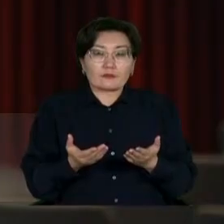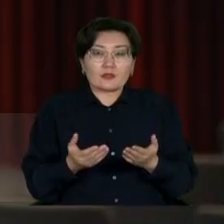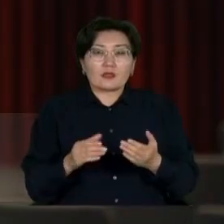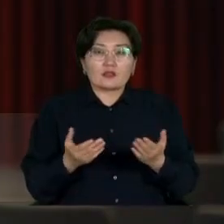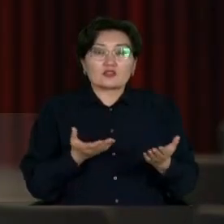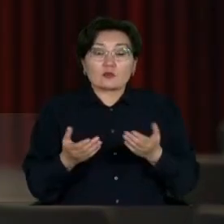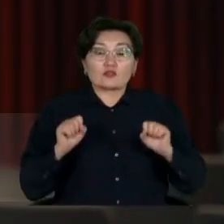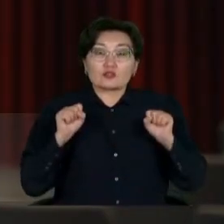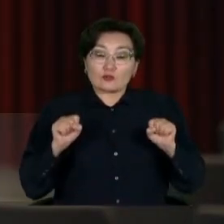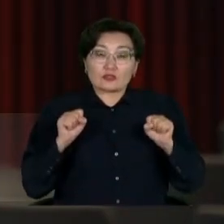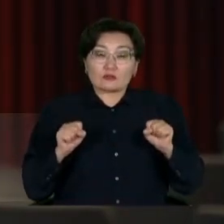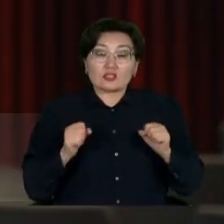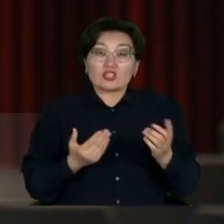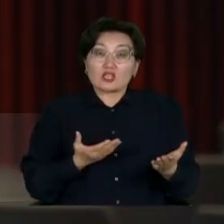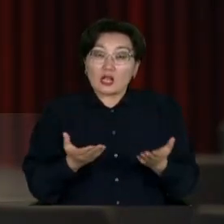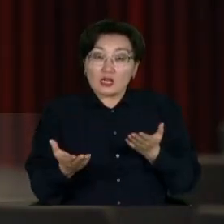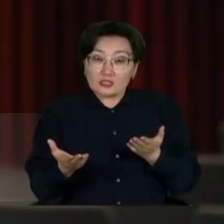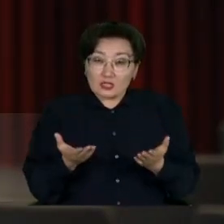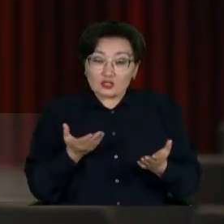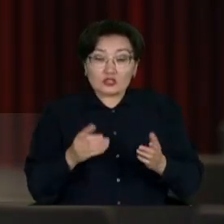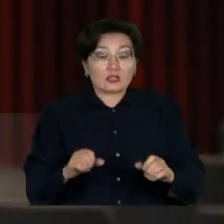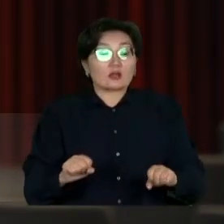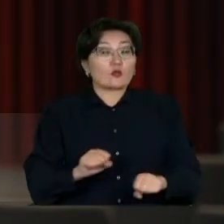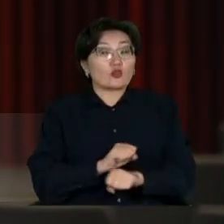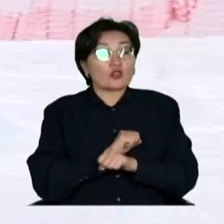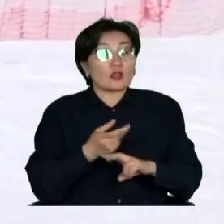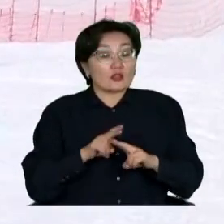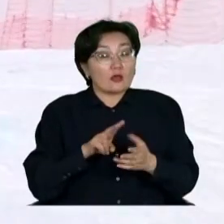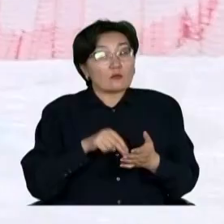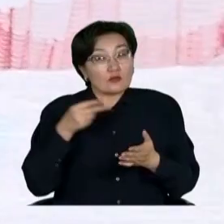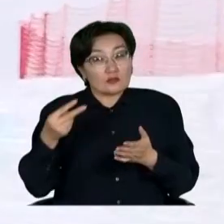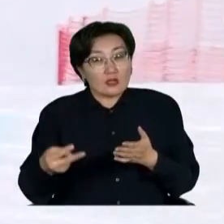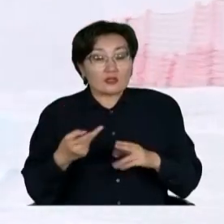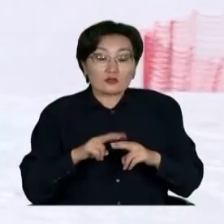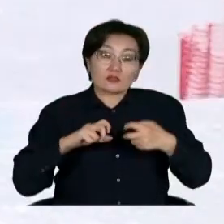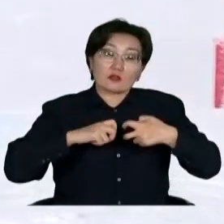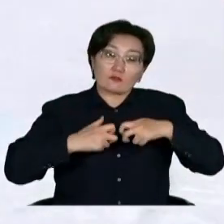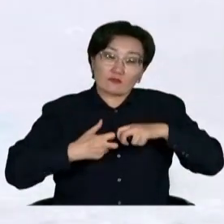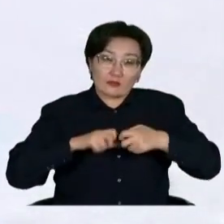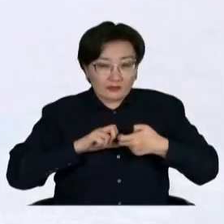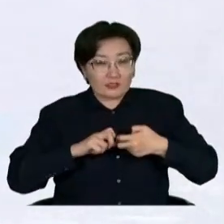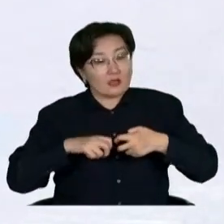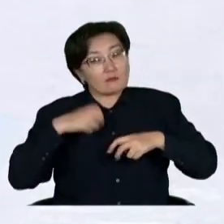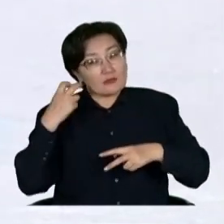там, и горнолыжный отдых. Безусловно, это падение, это вывихи, это переломы.